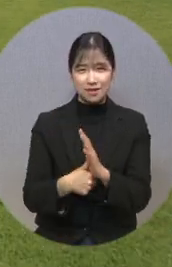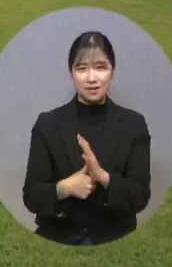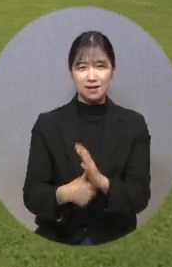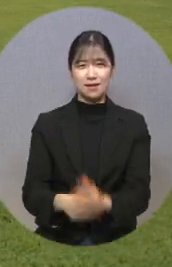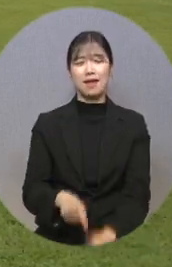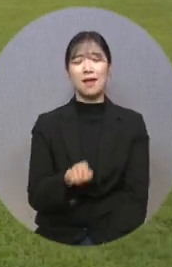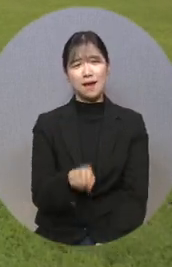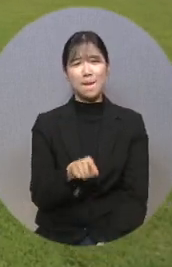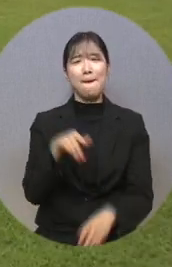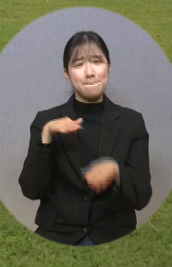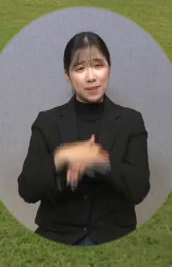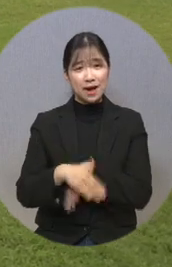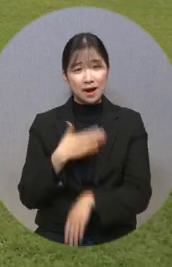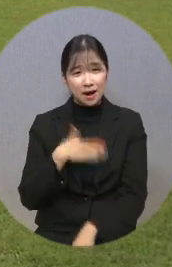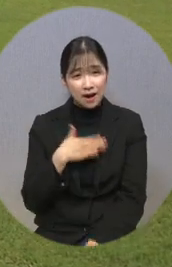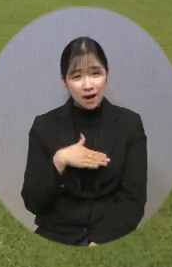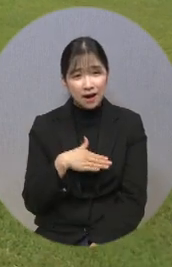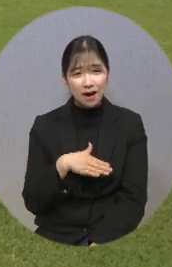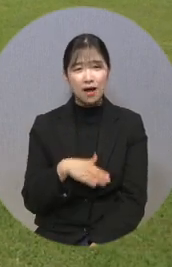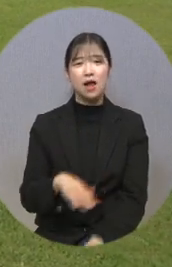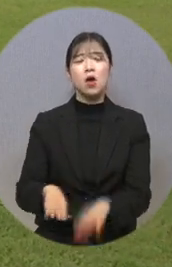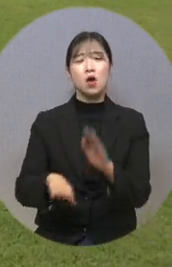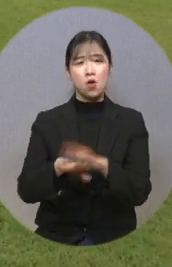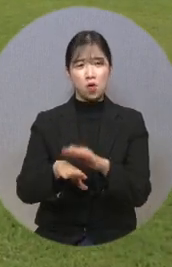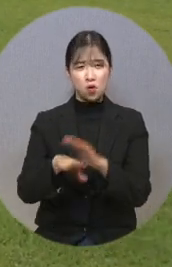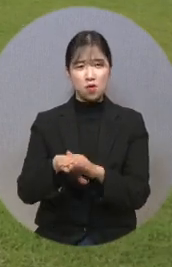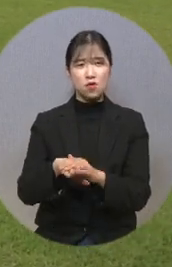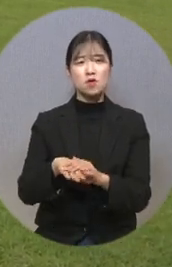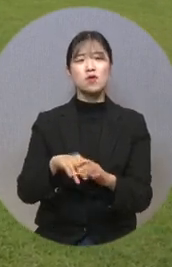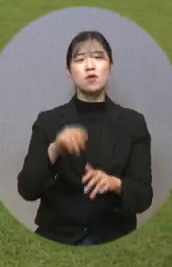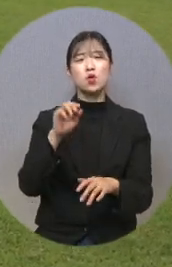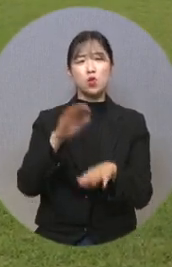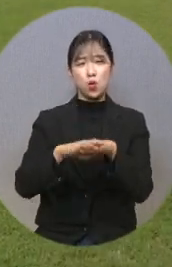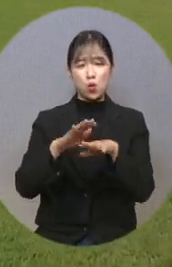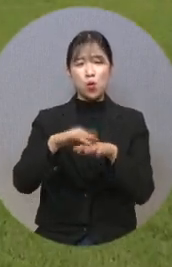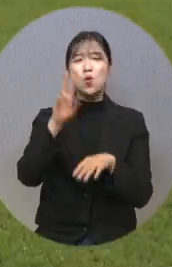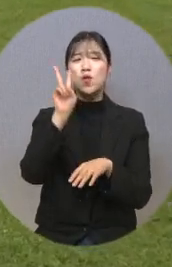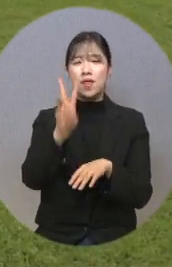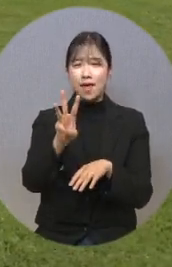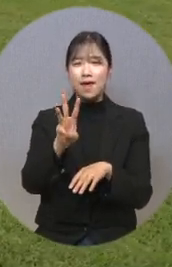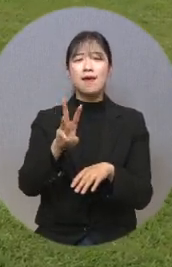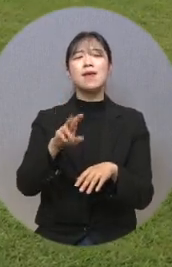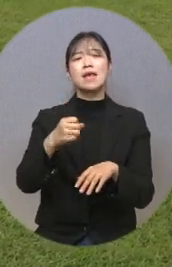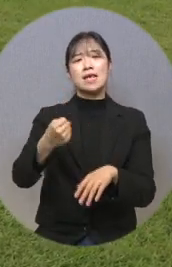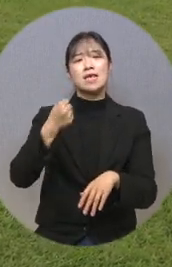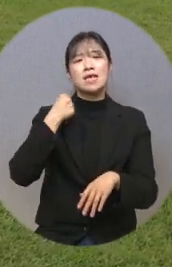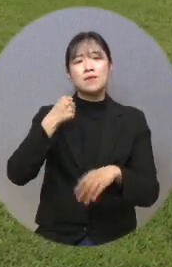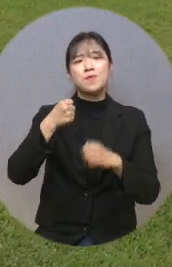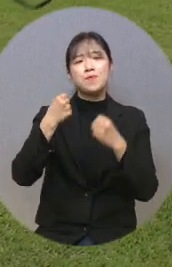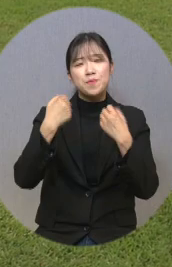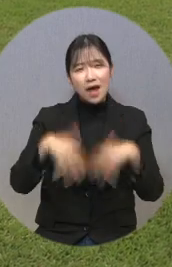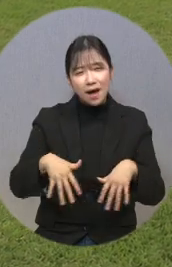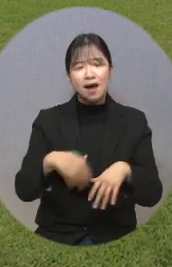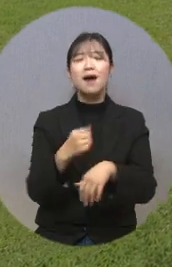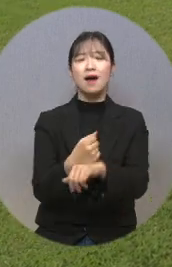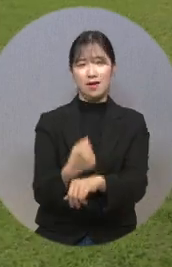투, 이 오른손 엄지 세 손가락에 힘을 주고 그냥 떨어뜨린다 생각하고 치는 게 더 부드러울 것 같다